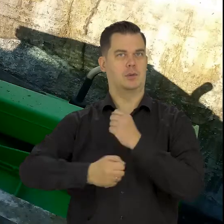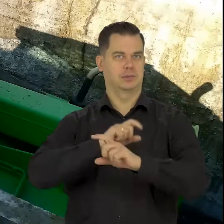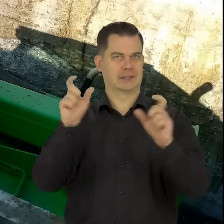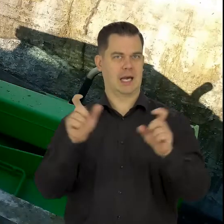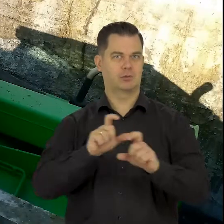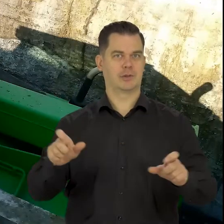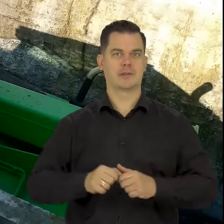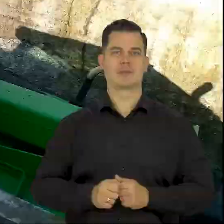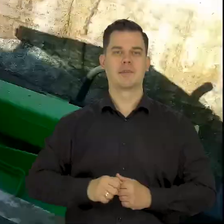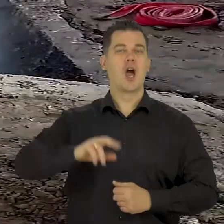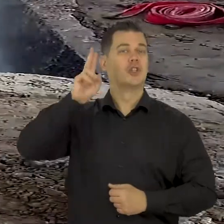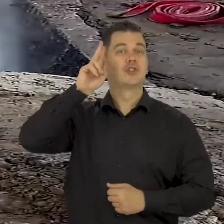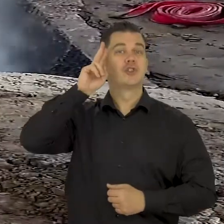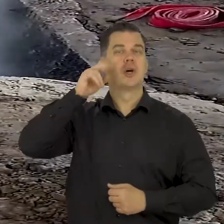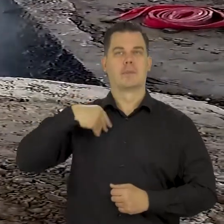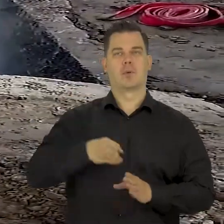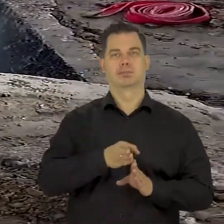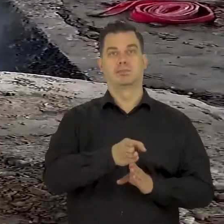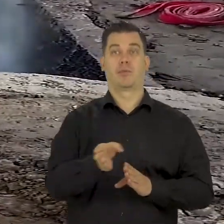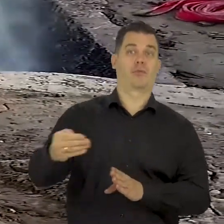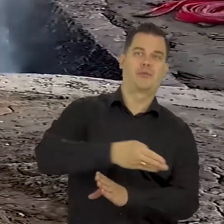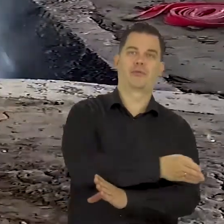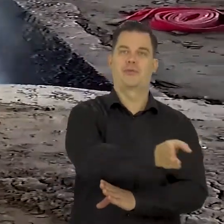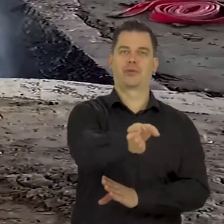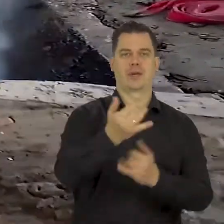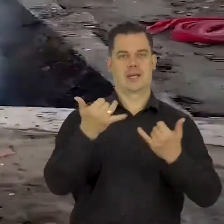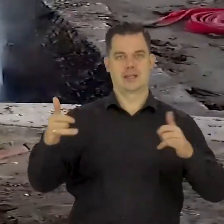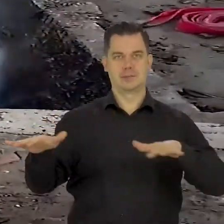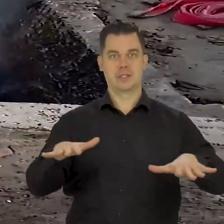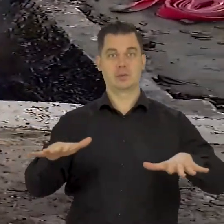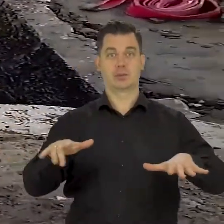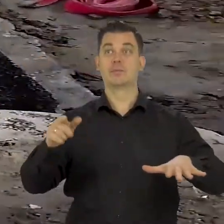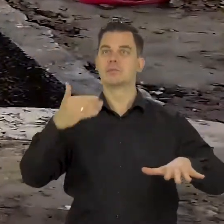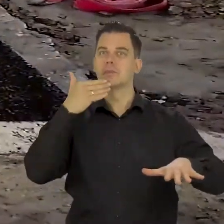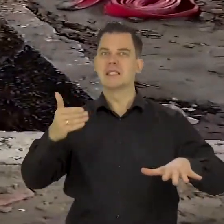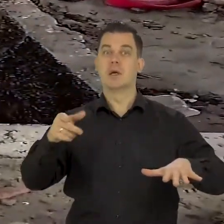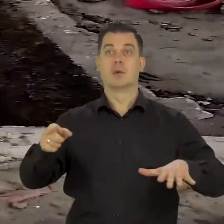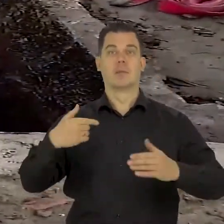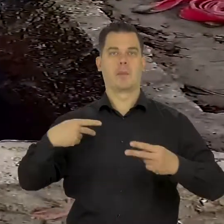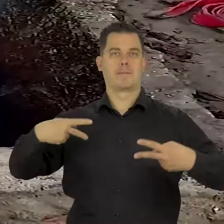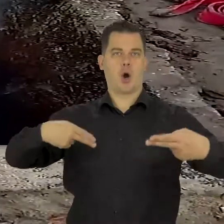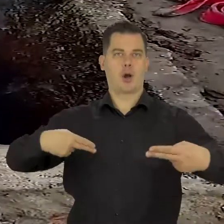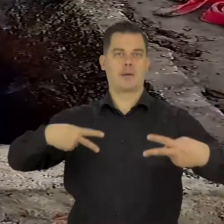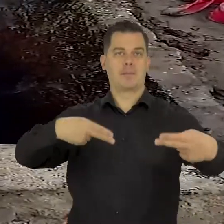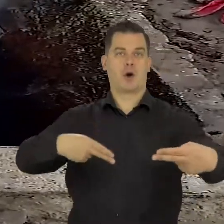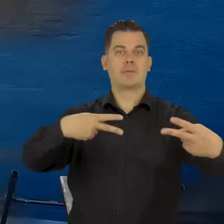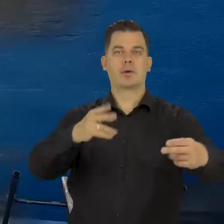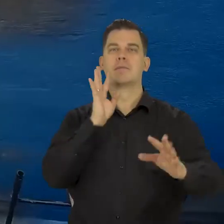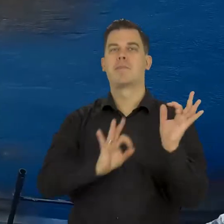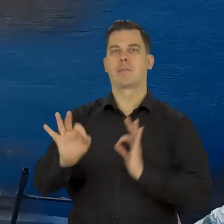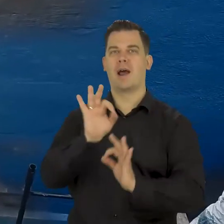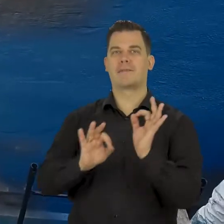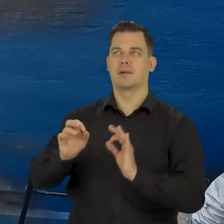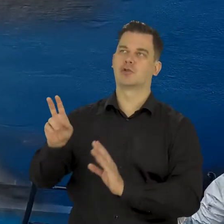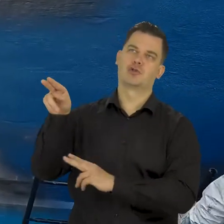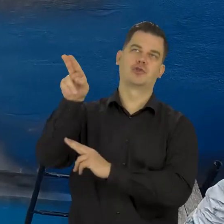jak gdyby nigdy nic. Ścieki były przepompowywane do innych kolektorów, co pozwalało odcinek za odcinkiem, metr